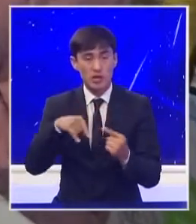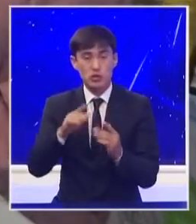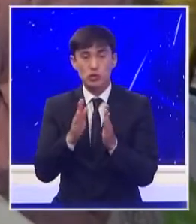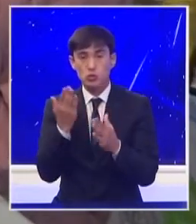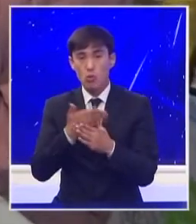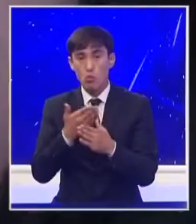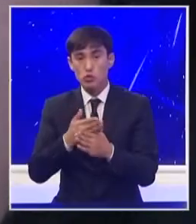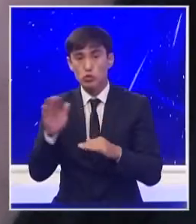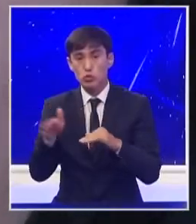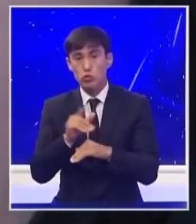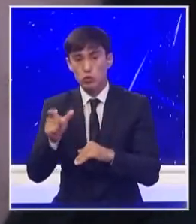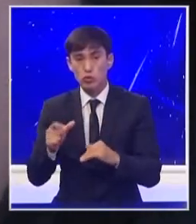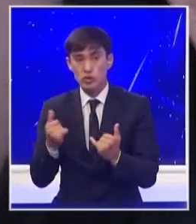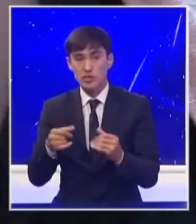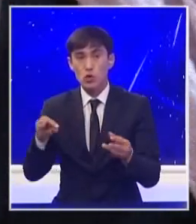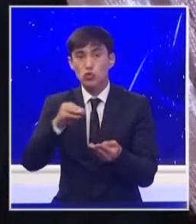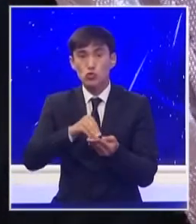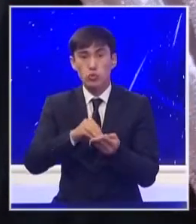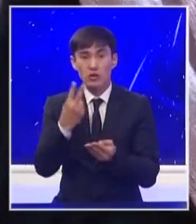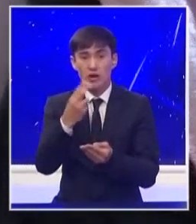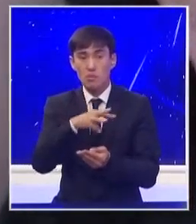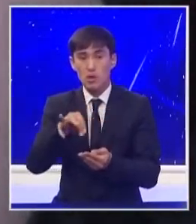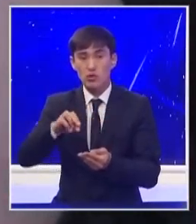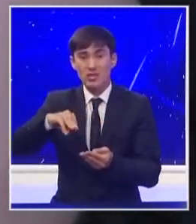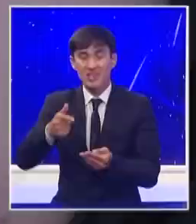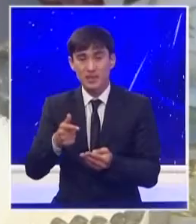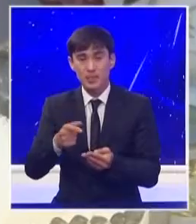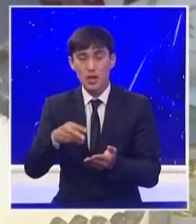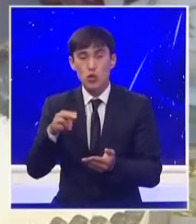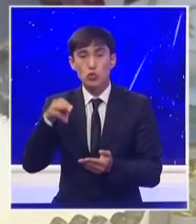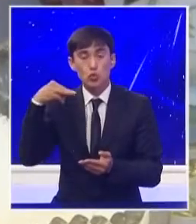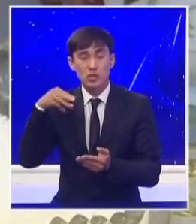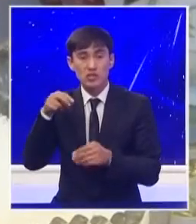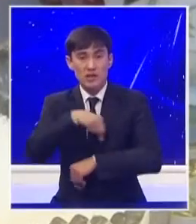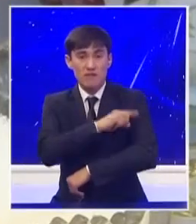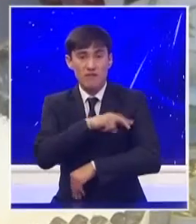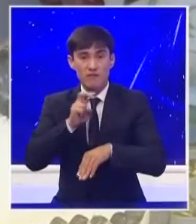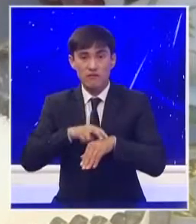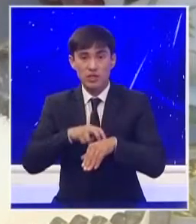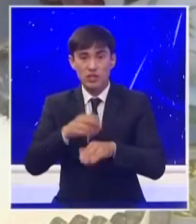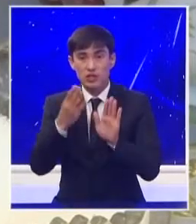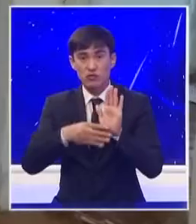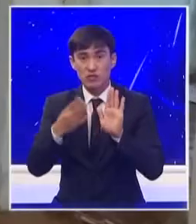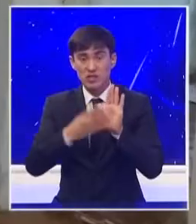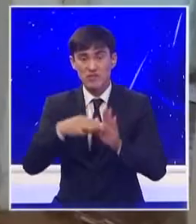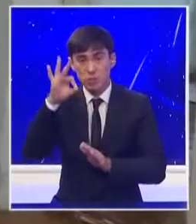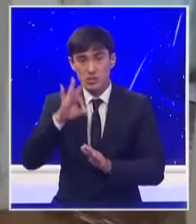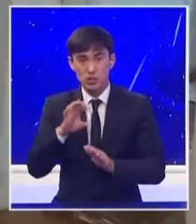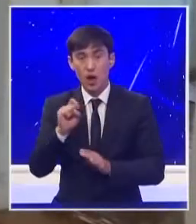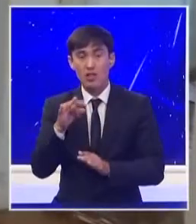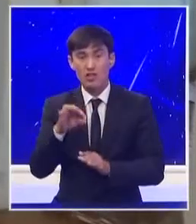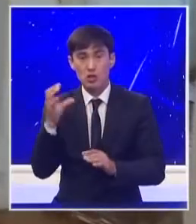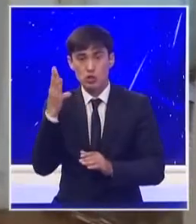помощью добрых людей на данный момент собрано порядка 2 миллионов тенге. Турецкие врачи дают 99% гарантии, что Алтынай